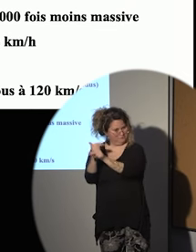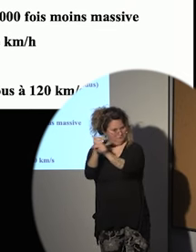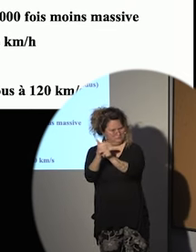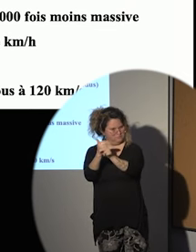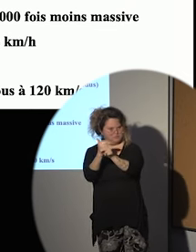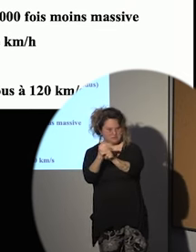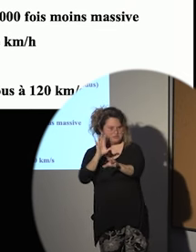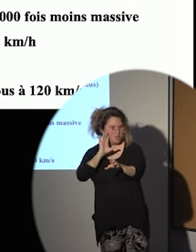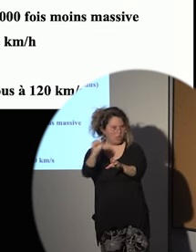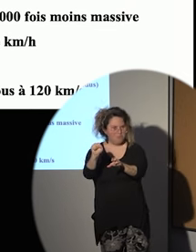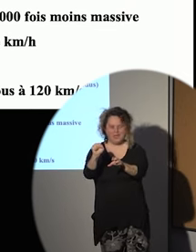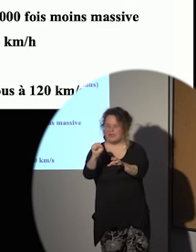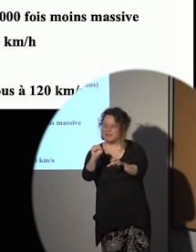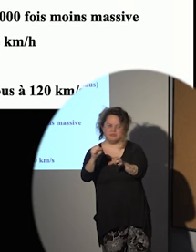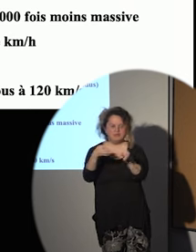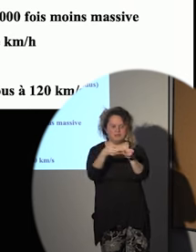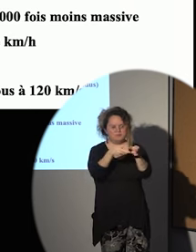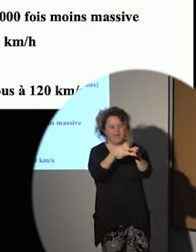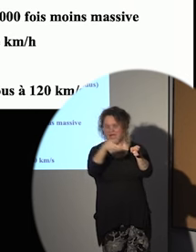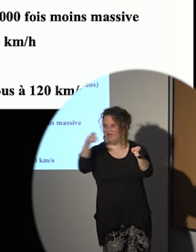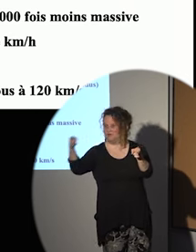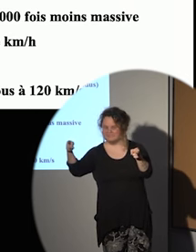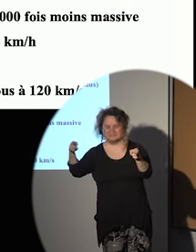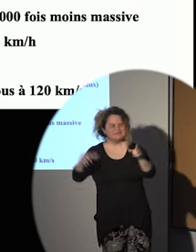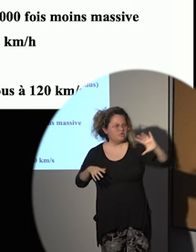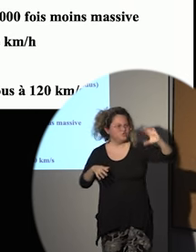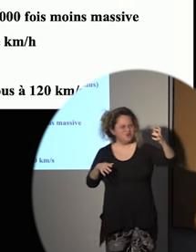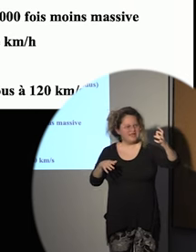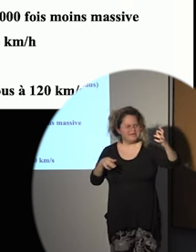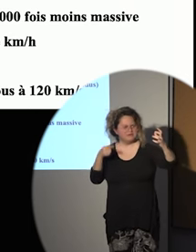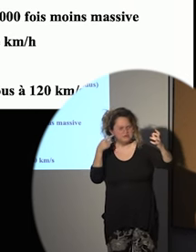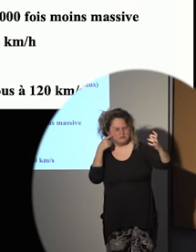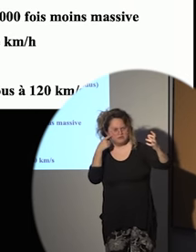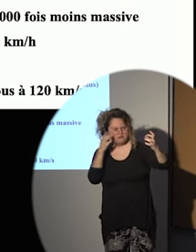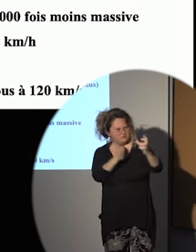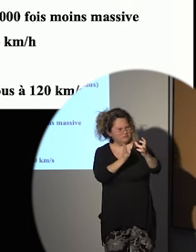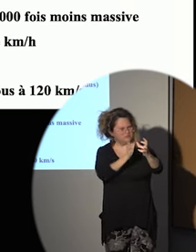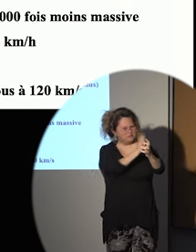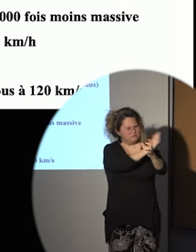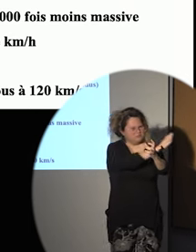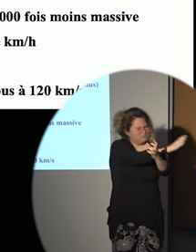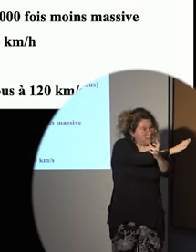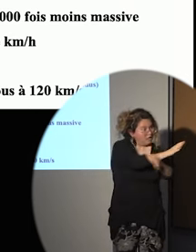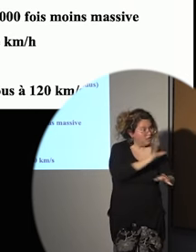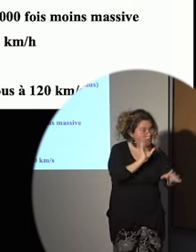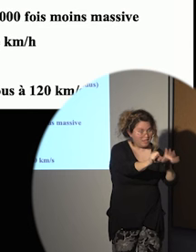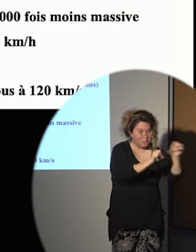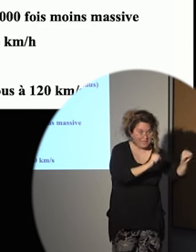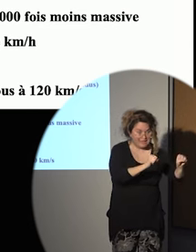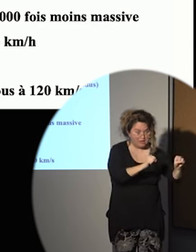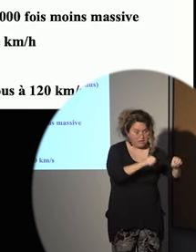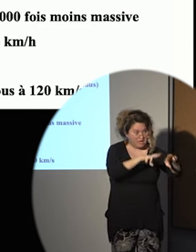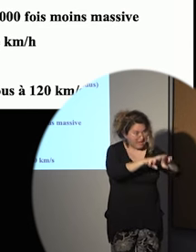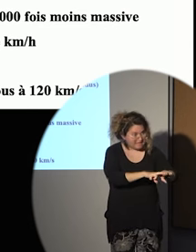centre de la Voie lactée, pas très loin de notre Soleil, qui a découvert des résidus de cette ancienne collision. Et en fait, il y a 9 à 10 milliards